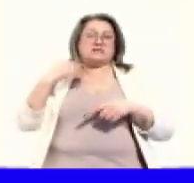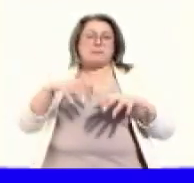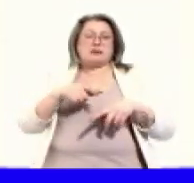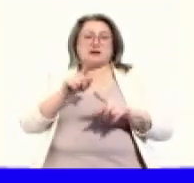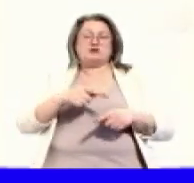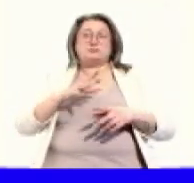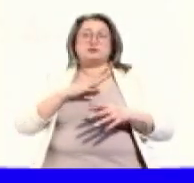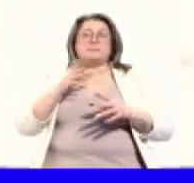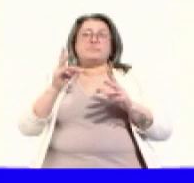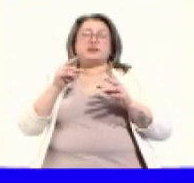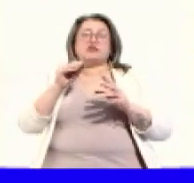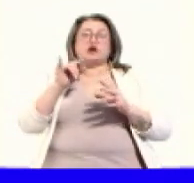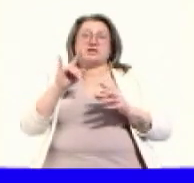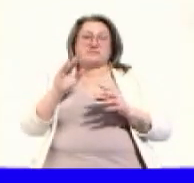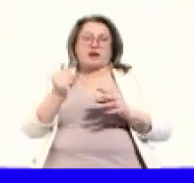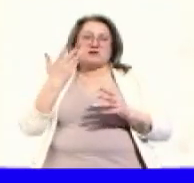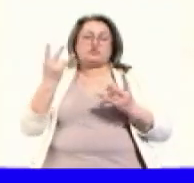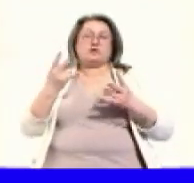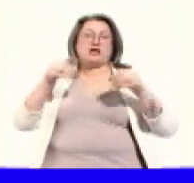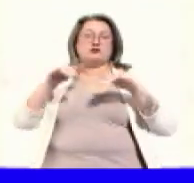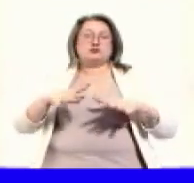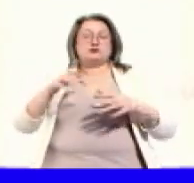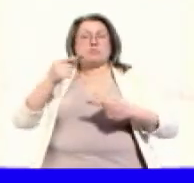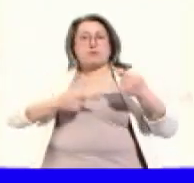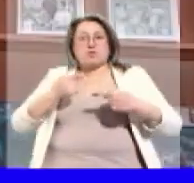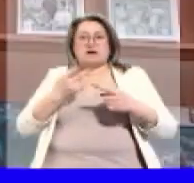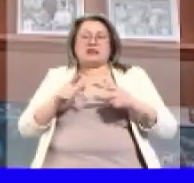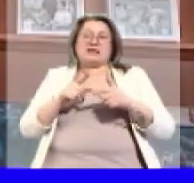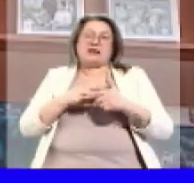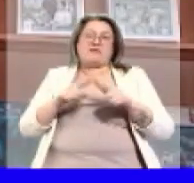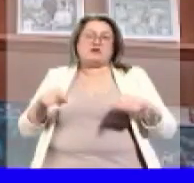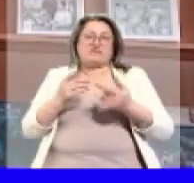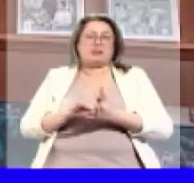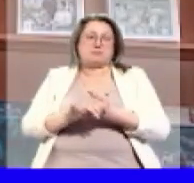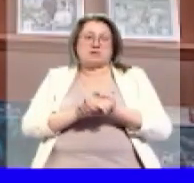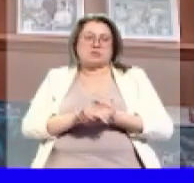даже приносили в жертву, когда нужно было решить спор или восстановить мир.